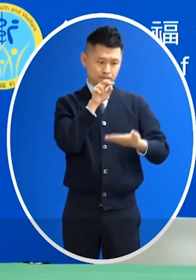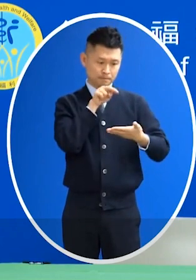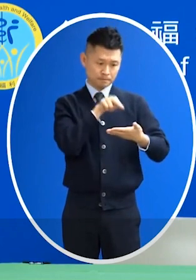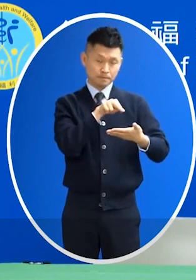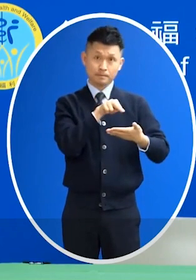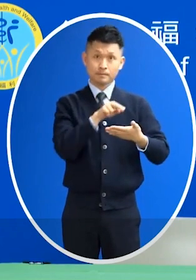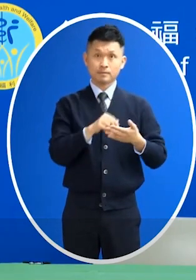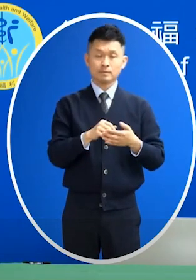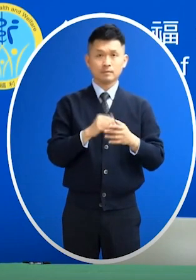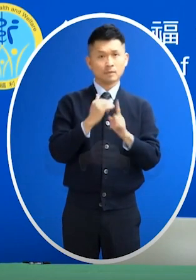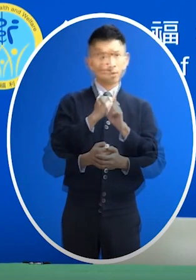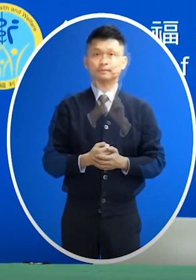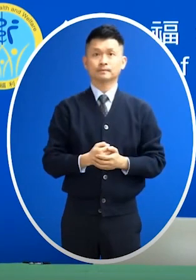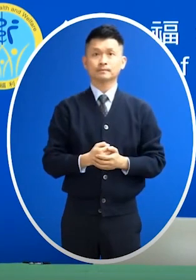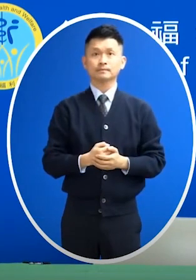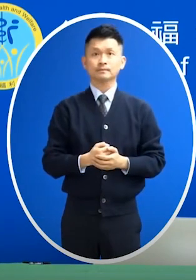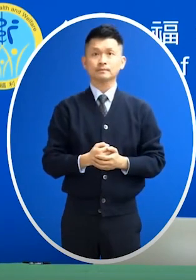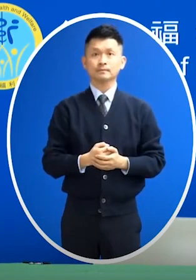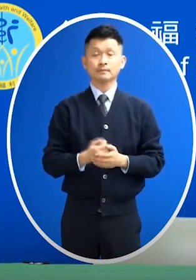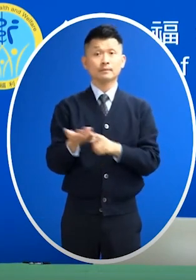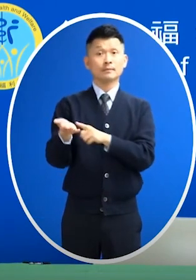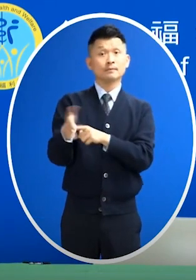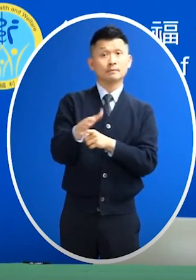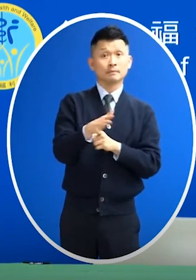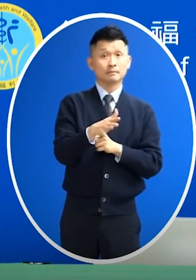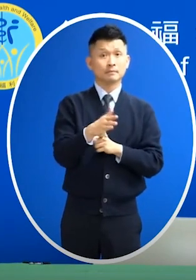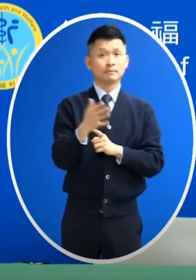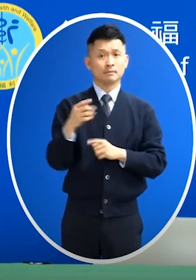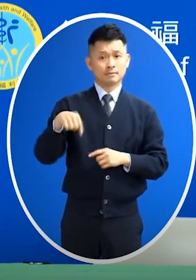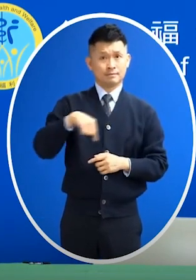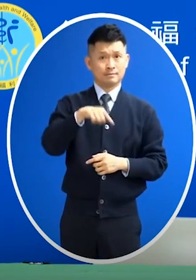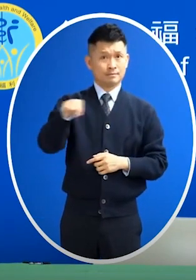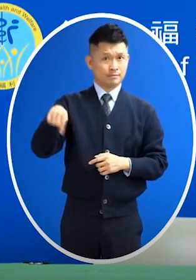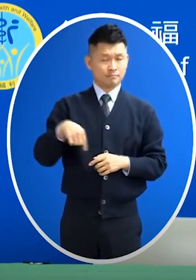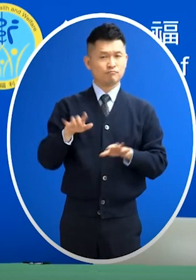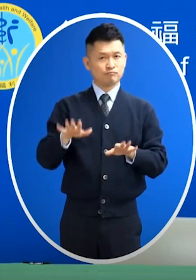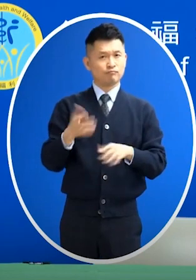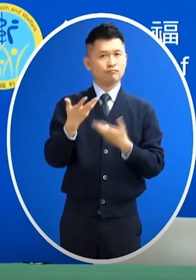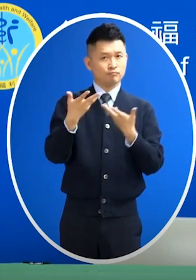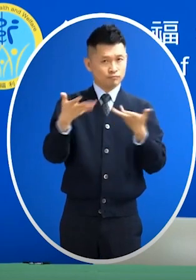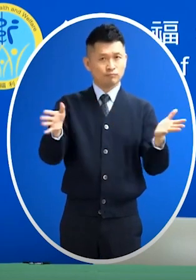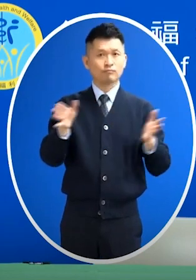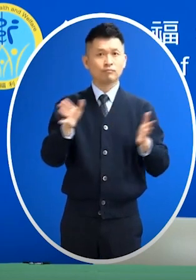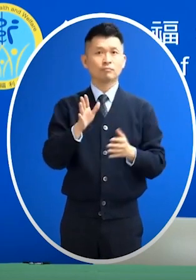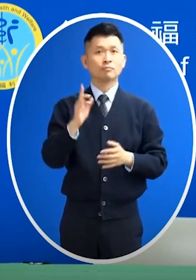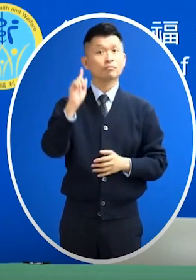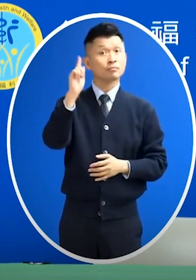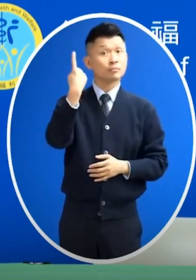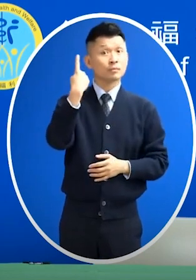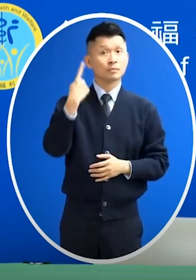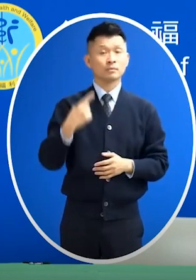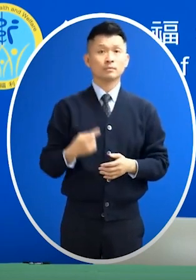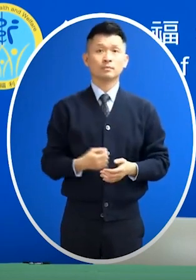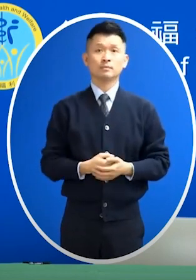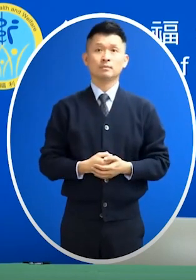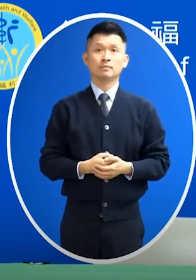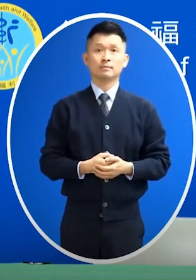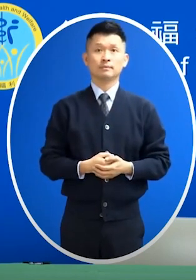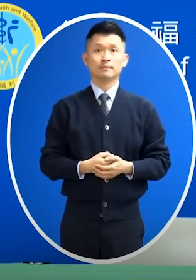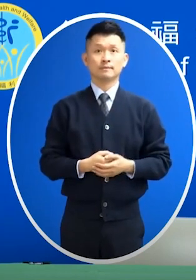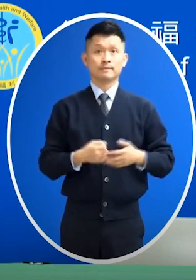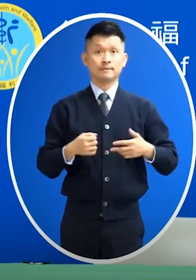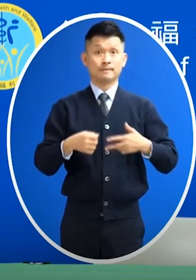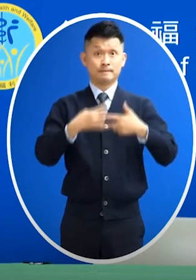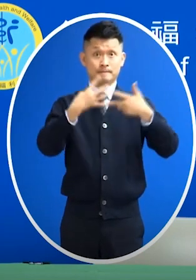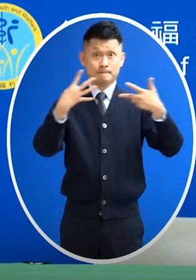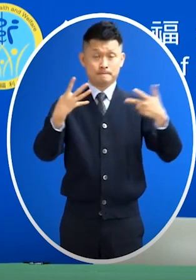升的幅度有逐渐下降。死亡个案部分，那今天也比较高。那主要就是，星期四当然的，死